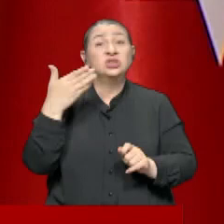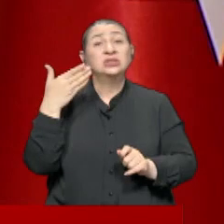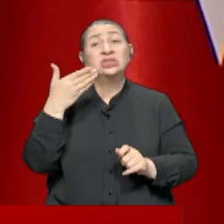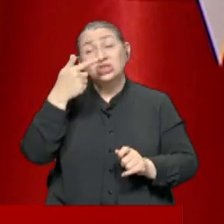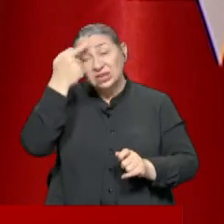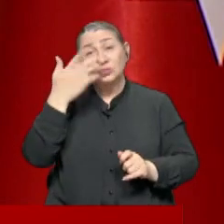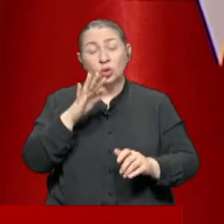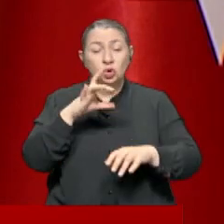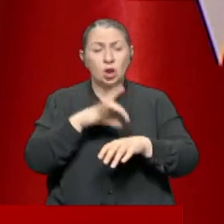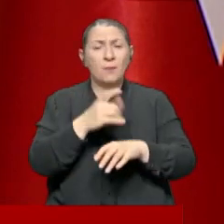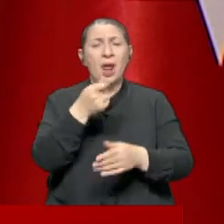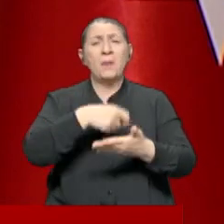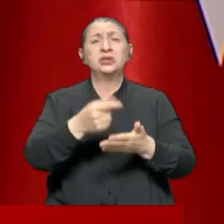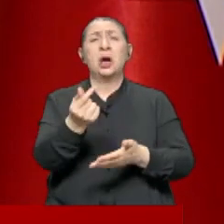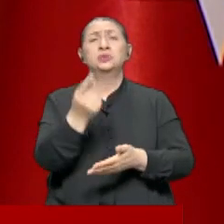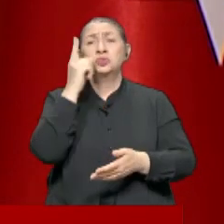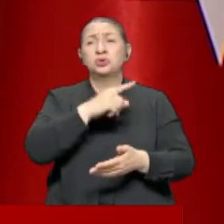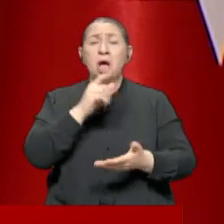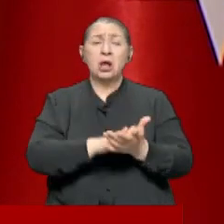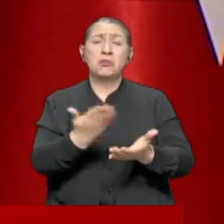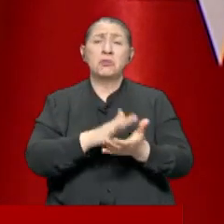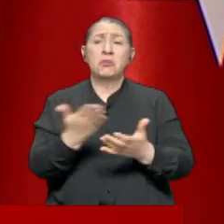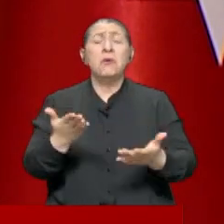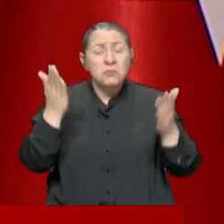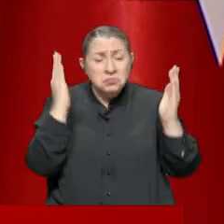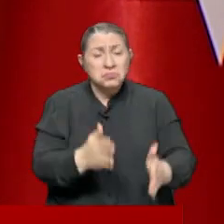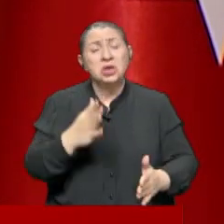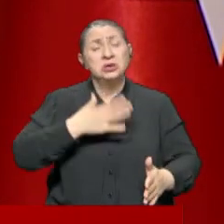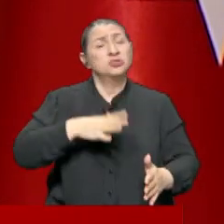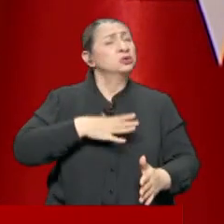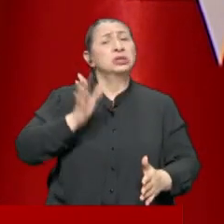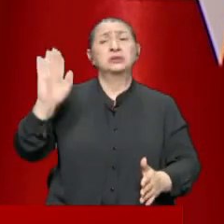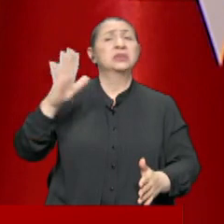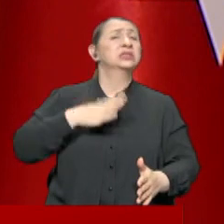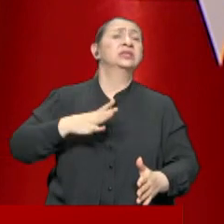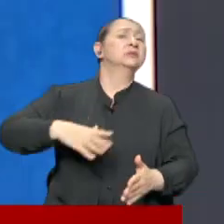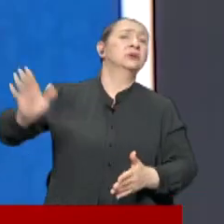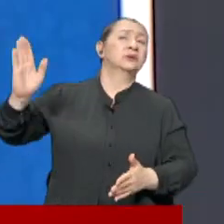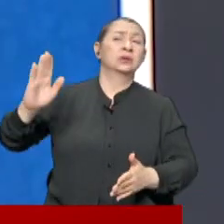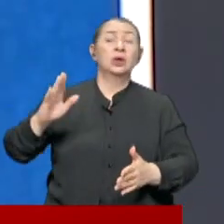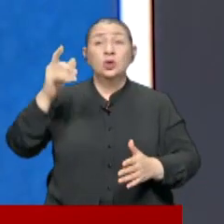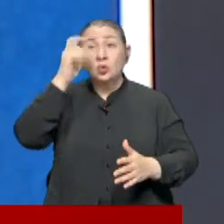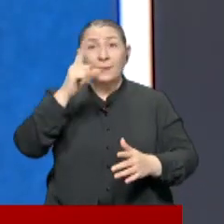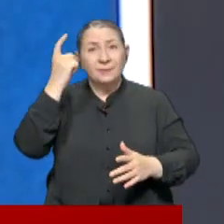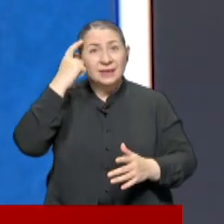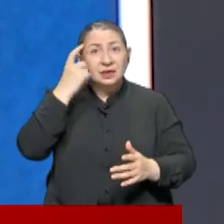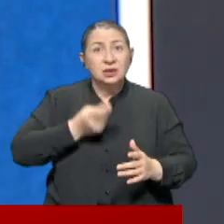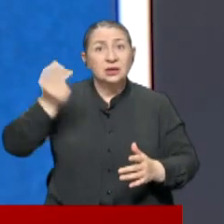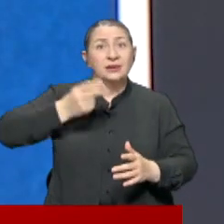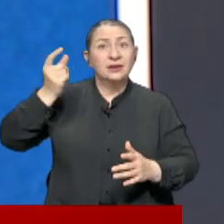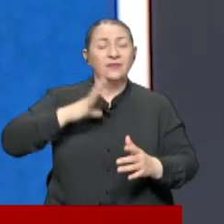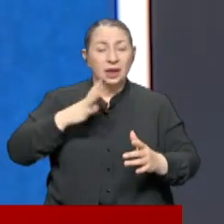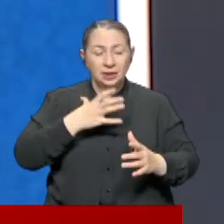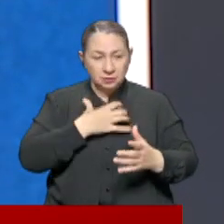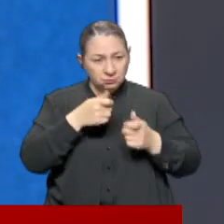dedi. Doktorlar az para aldıkları için ayrılıyorlar. Varsın, gidiyorlarsa gitsinler. Türkiye'de bir beyin göçü var.